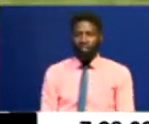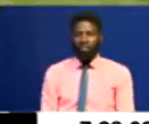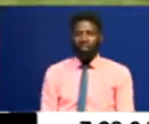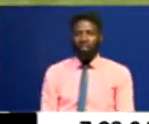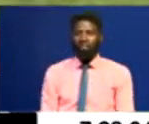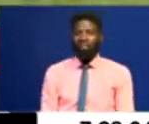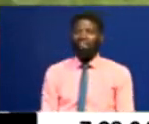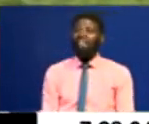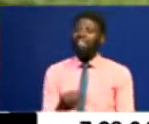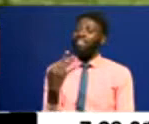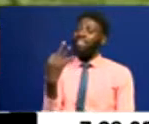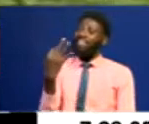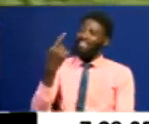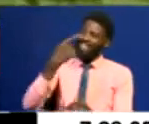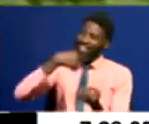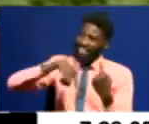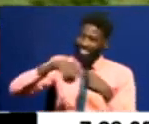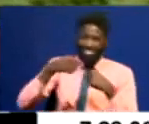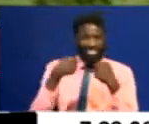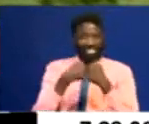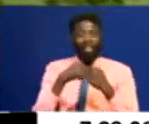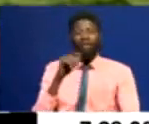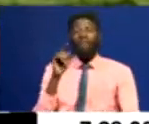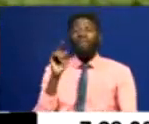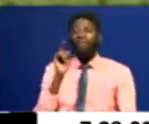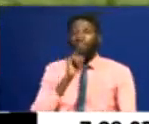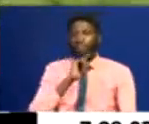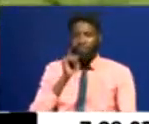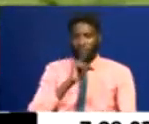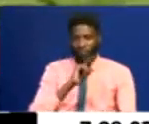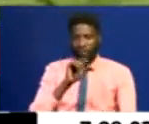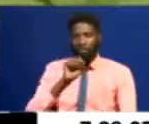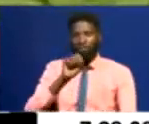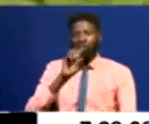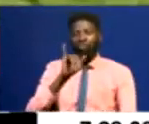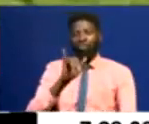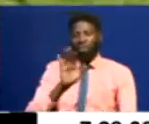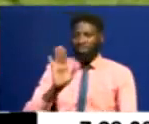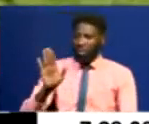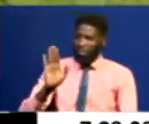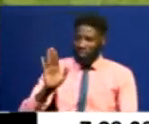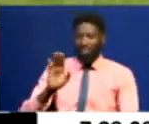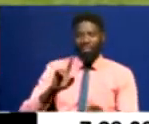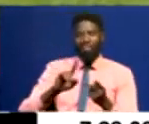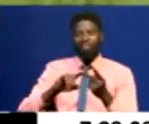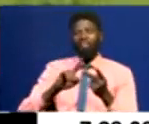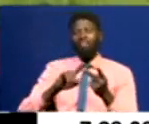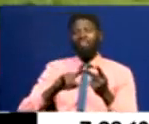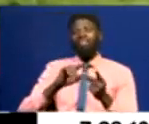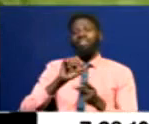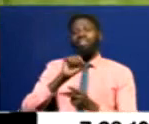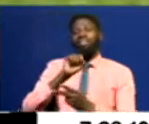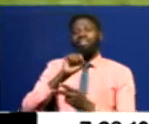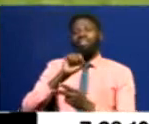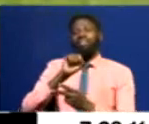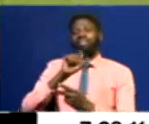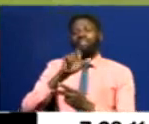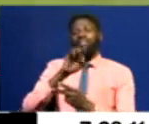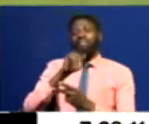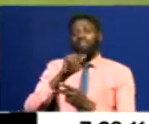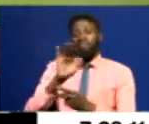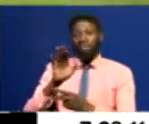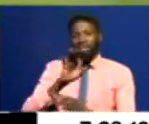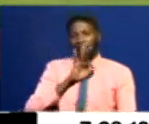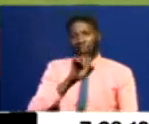Awamu tatu zenye ushindani mkali: Soi kilomita 27.52, Sleeping Warrior kilomita